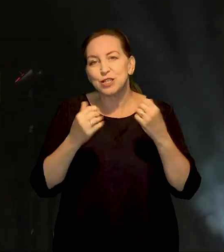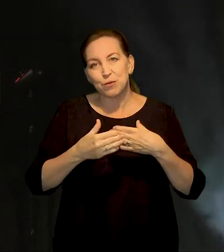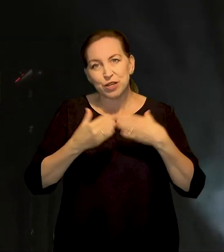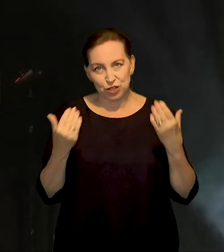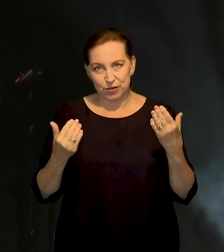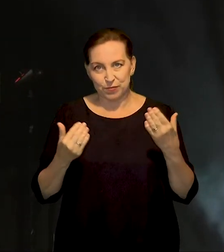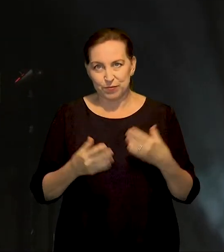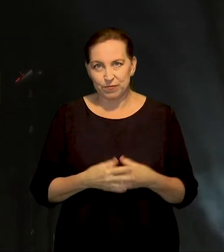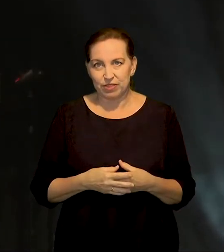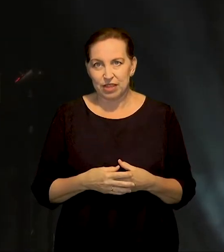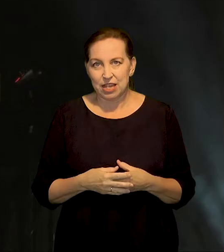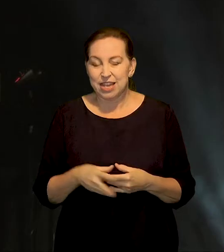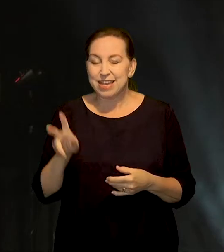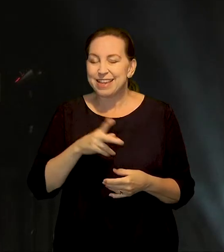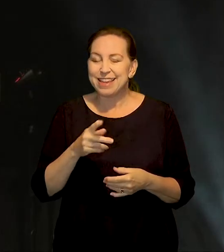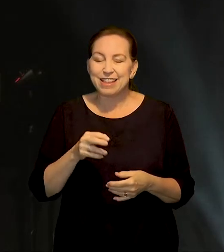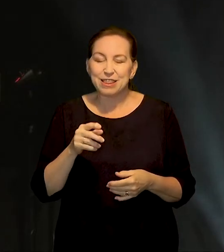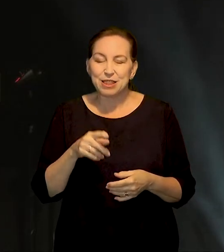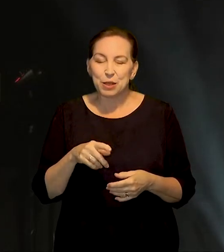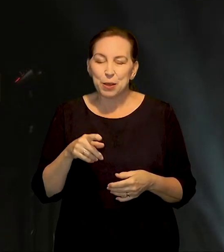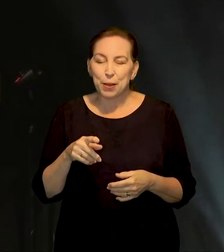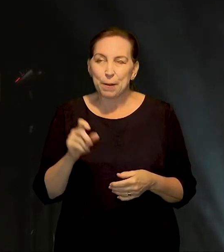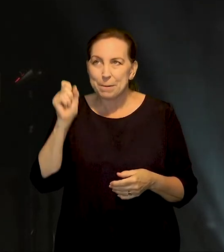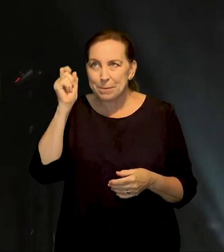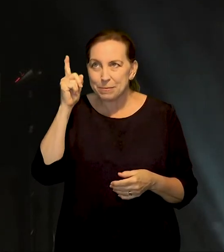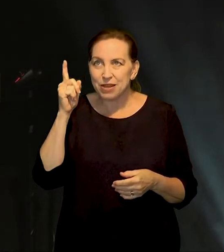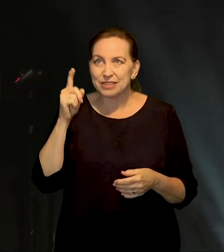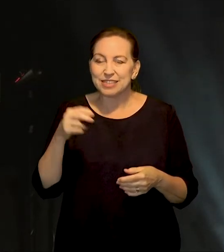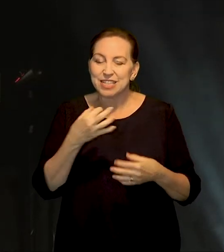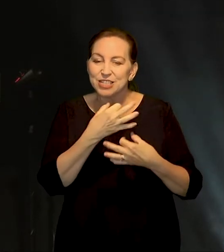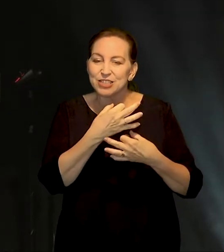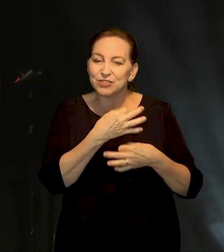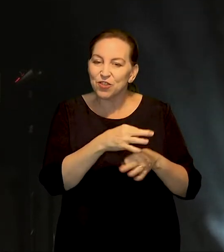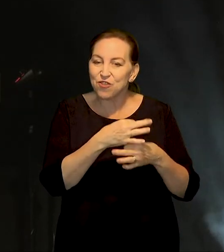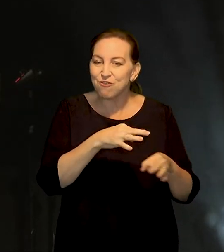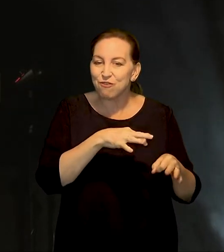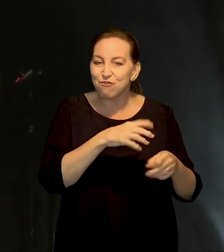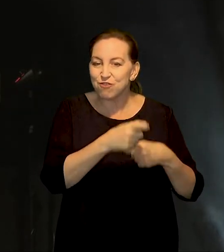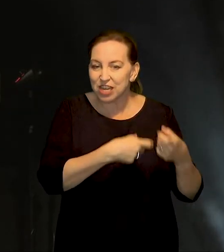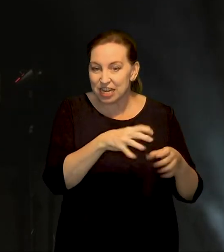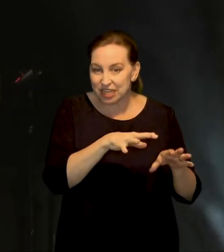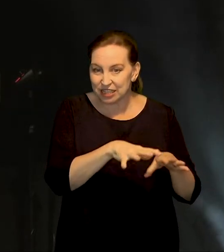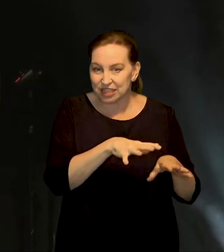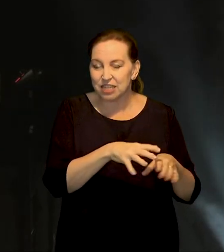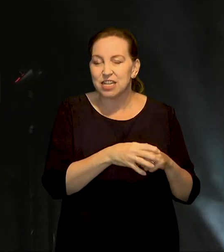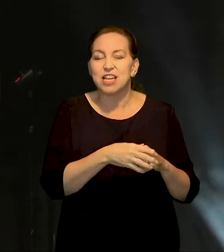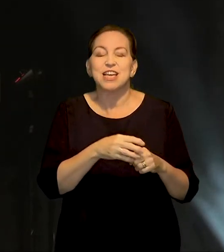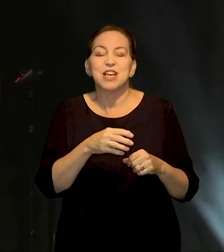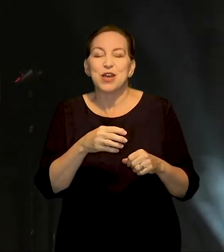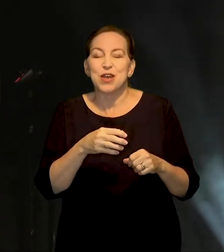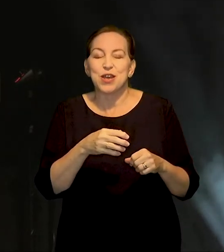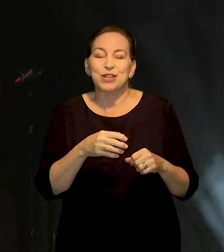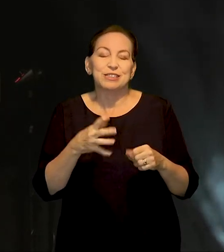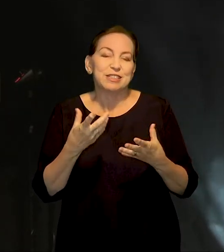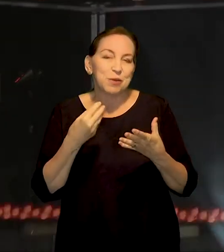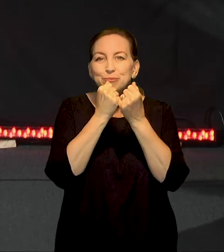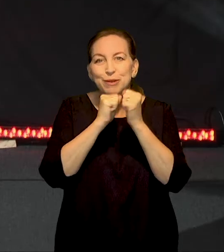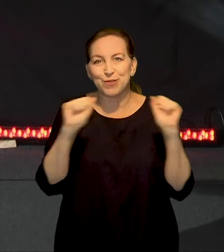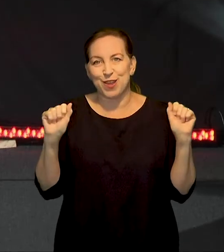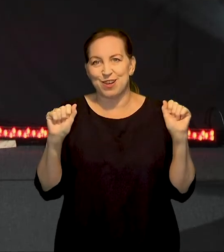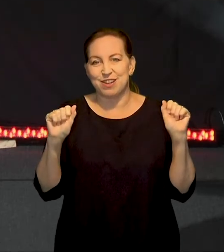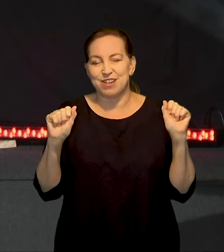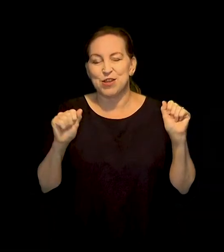tej przypowieści jest ukryte więcej złota i toczy się gra o coś dużo większego. Kochani, kilka albo